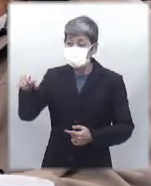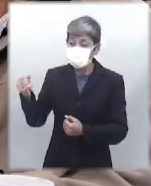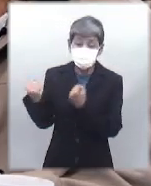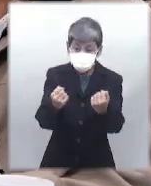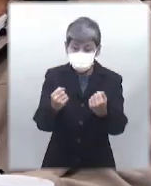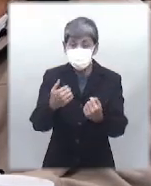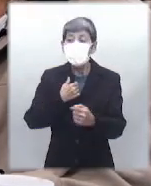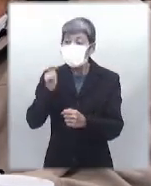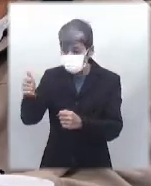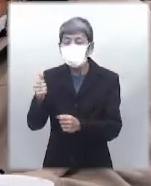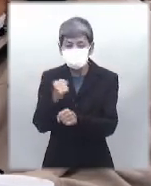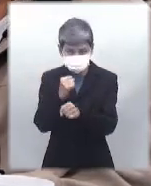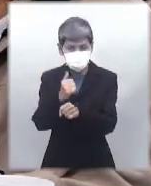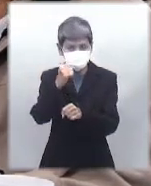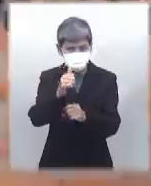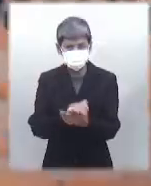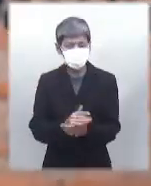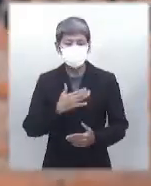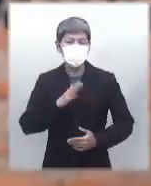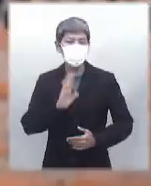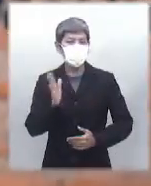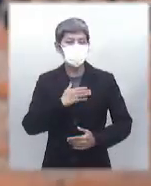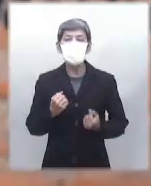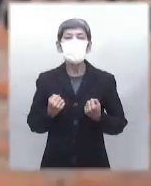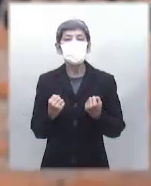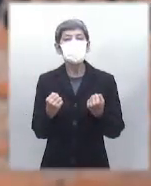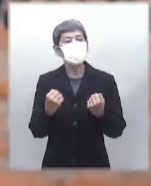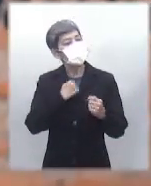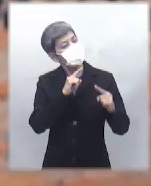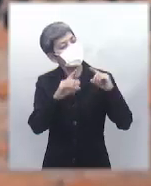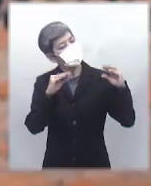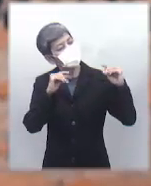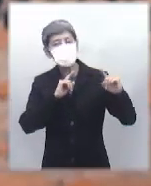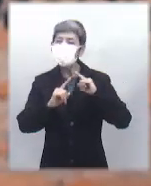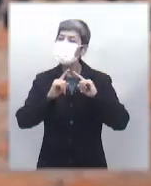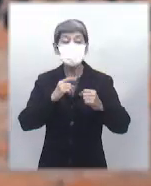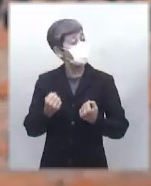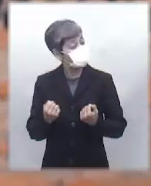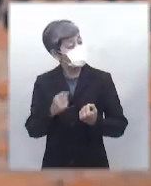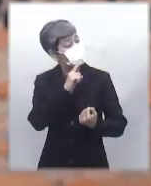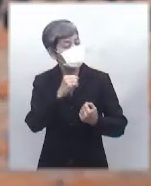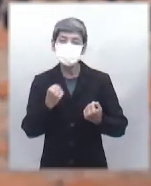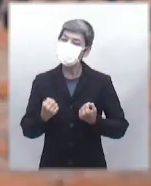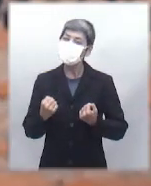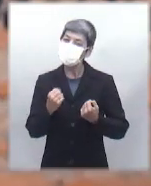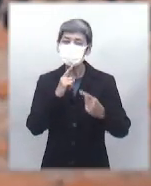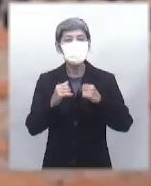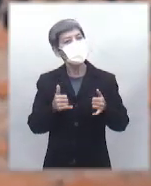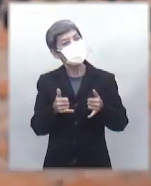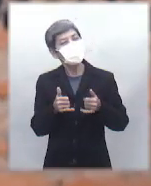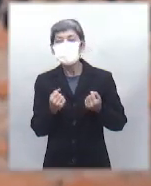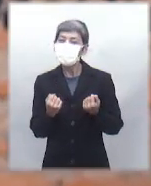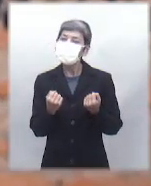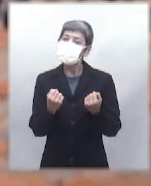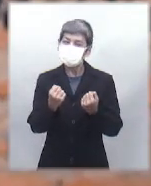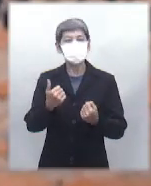เราจ้างคนขับรถถามว่าเราเราจ้างอะไรไม่จ้างได้แต่ในระหว่างทางที่เราไปส่งเขาเนี่ยเราได้พูดคุยเขาได้แหย่เล่นเขาก็ได้หัวเราะเขาช่วง